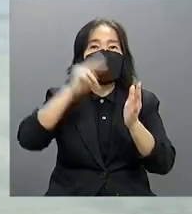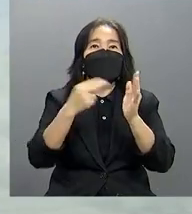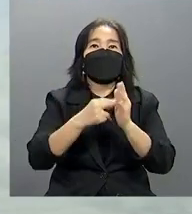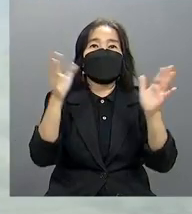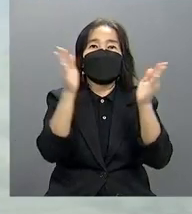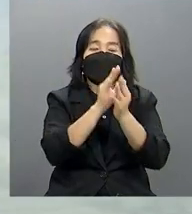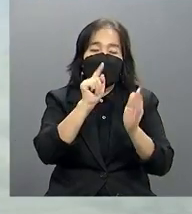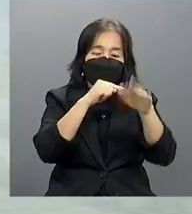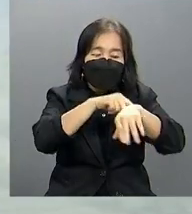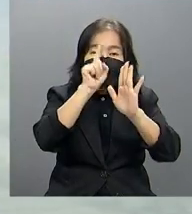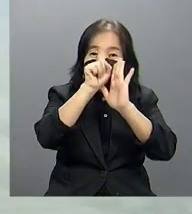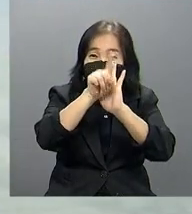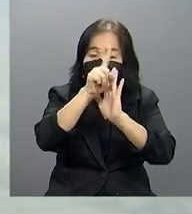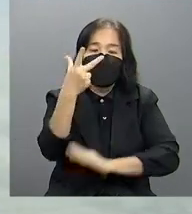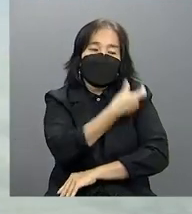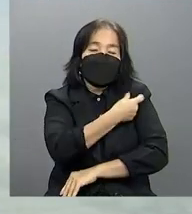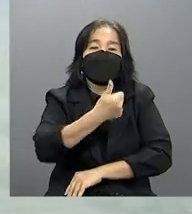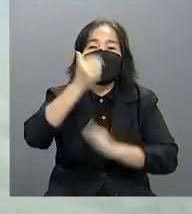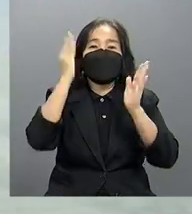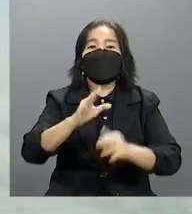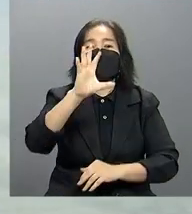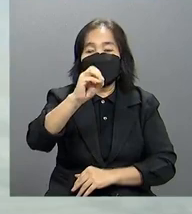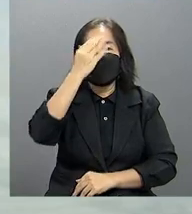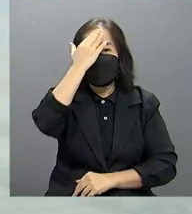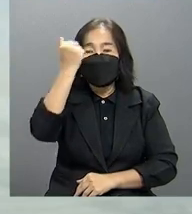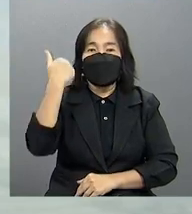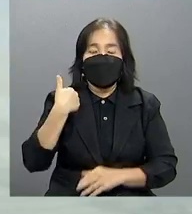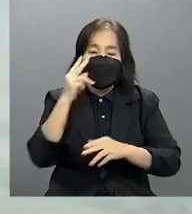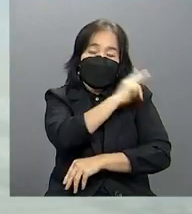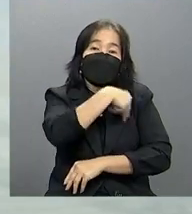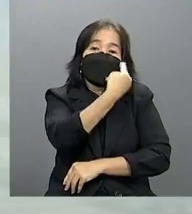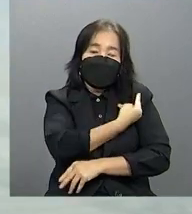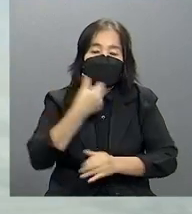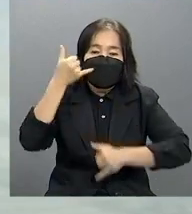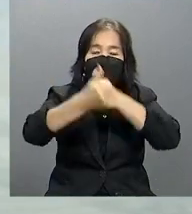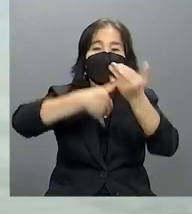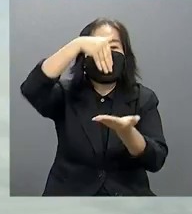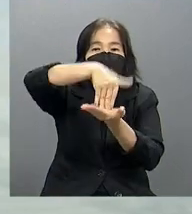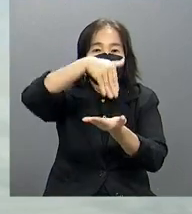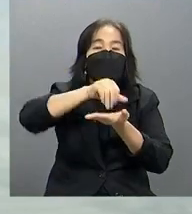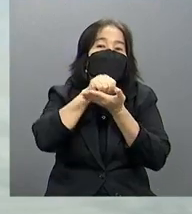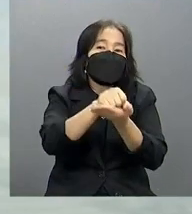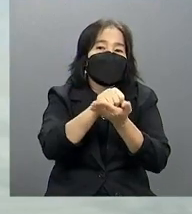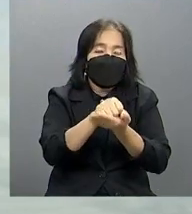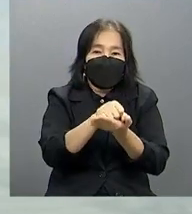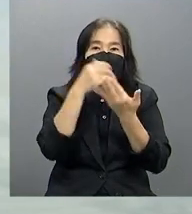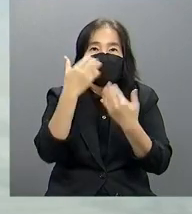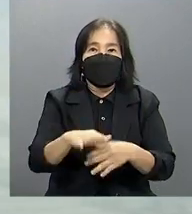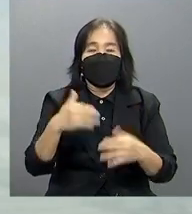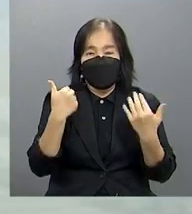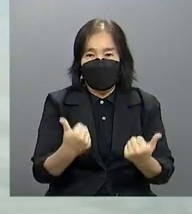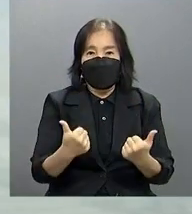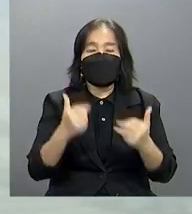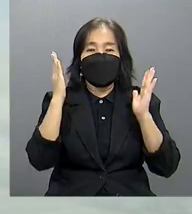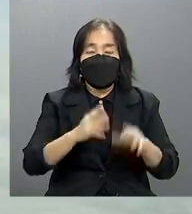จากว่าจังหวัดนนทบุรีนะคะมีการจัดบุคลากรทางการแพทย์มาอำนวยความสะดวกพร้อมกับจุดฉีดในวันนี้ค่อนข้างมากเลยทีเดียว